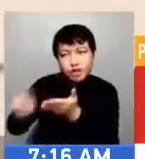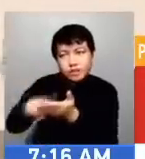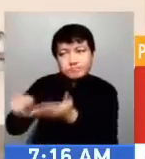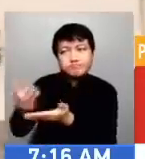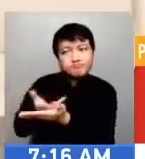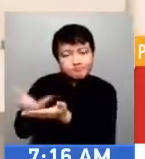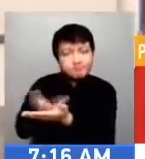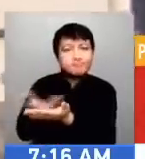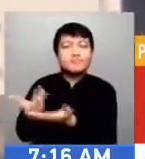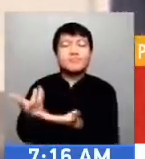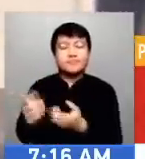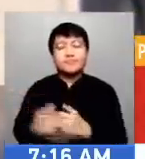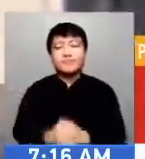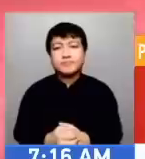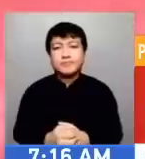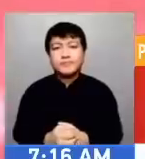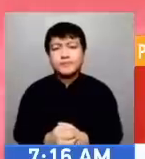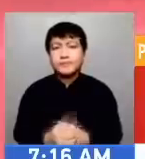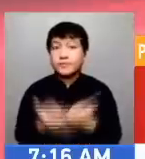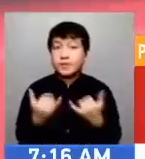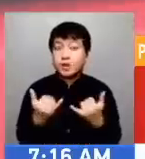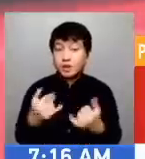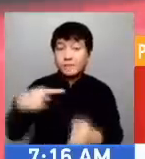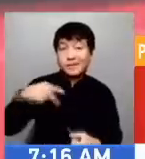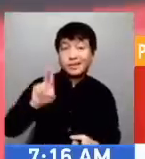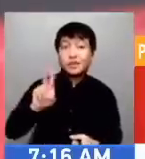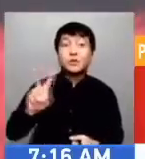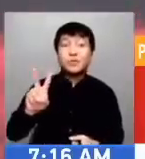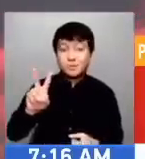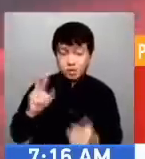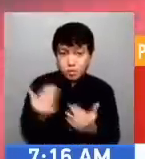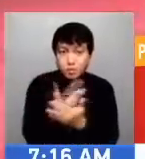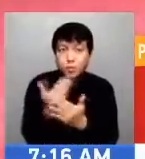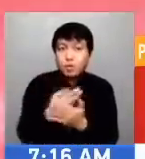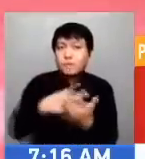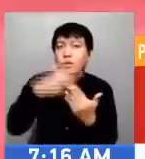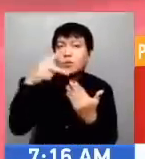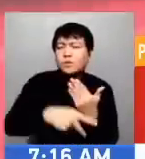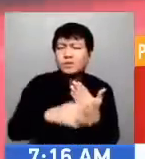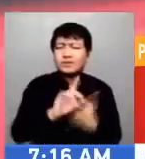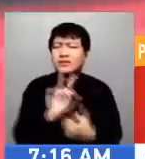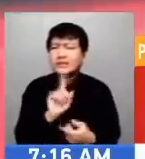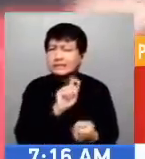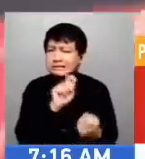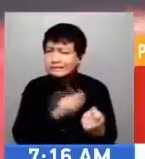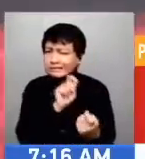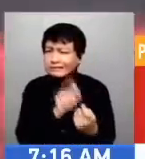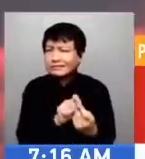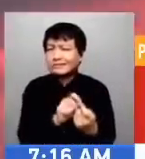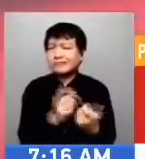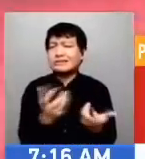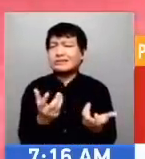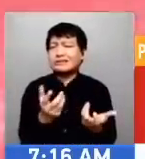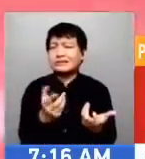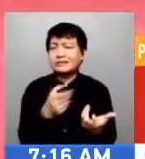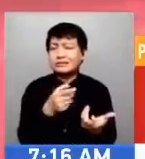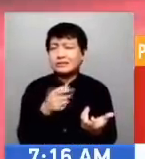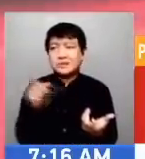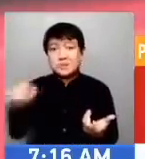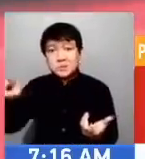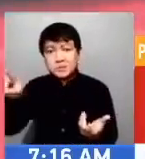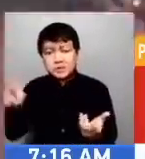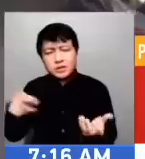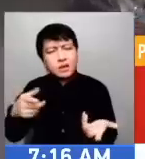doon sa pagbabagong gagawin sa PUV Modernization Program, ano po exactly yung magiging hinihiling nila from your end?